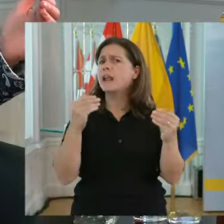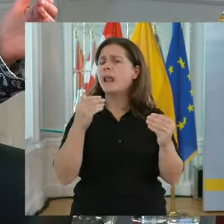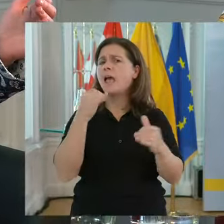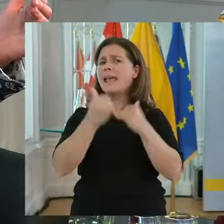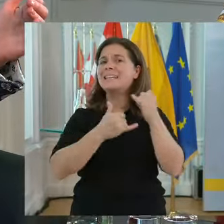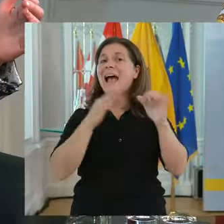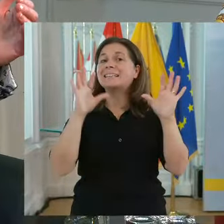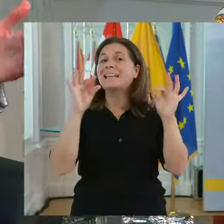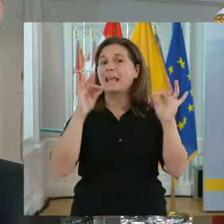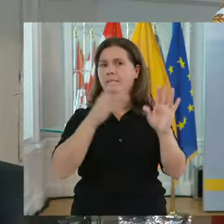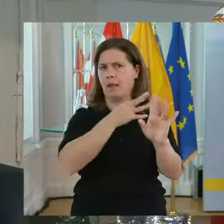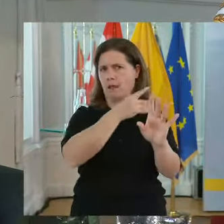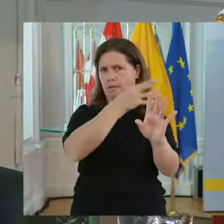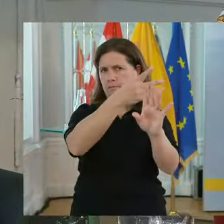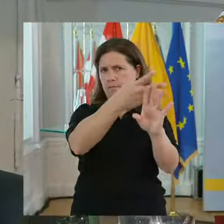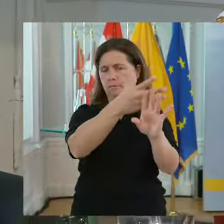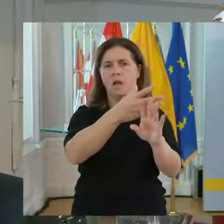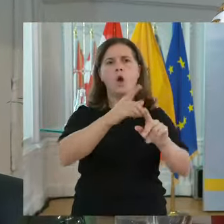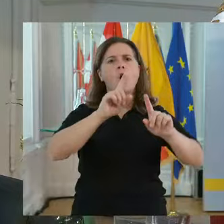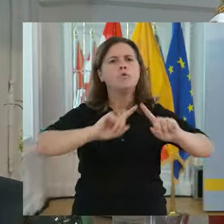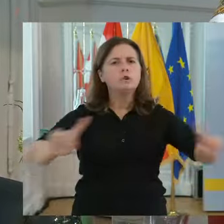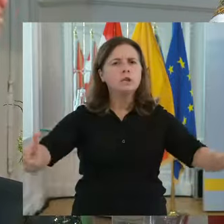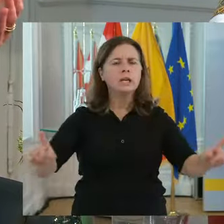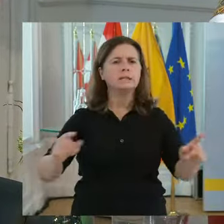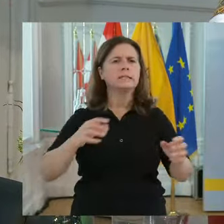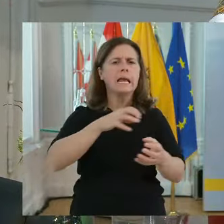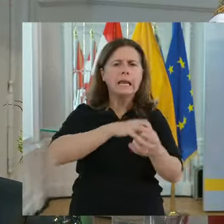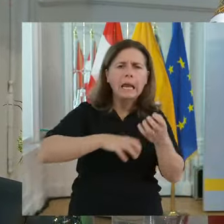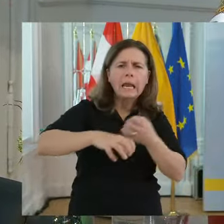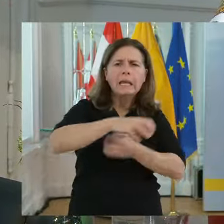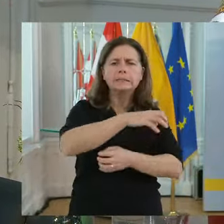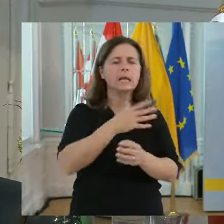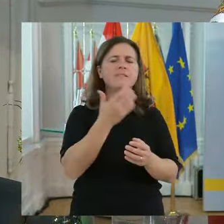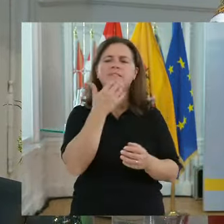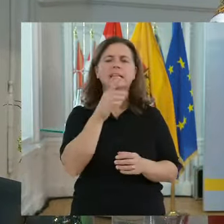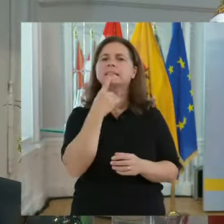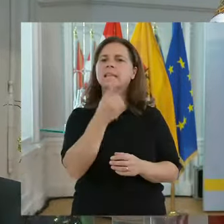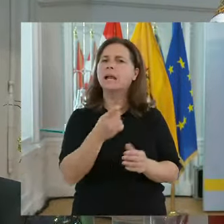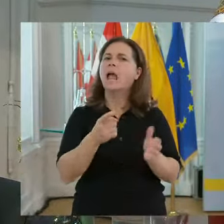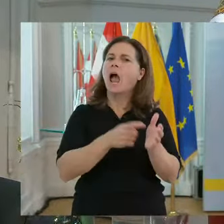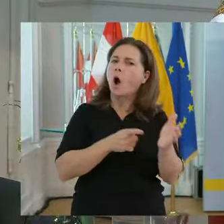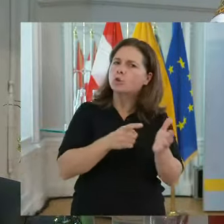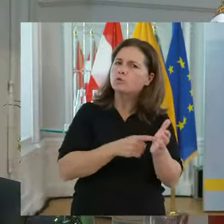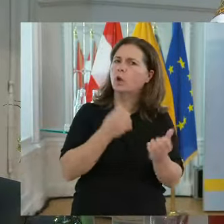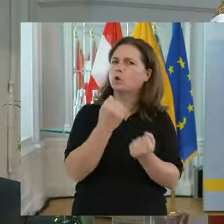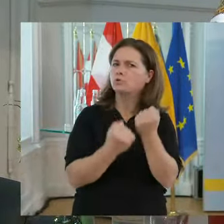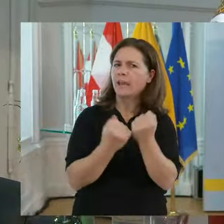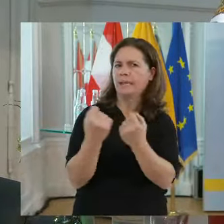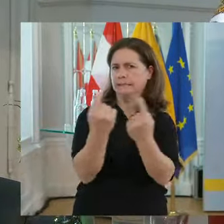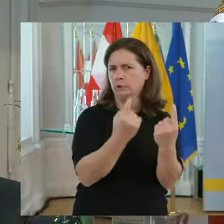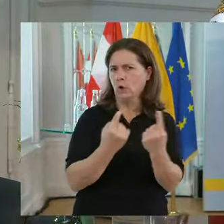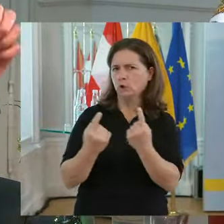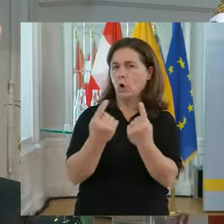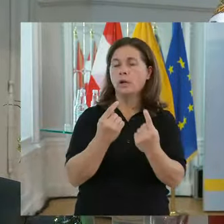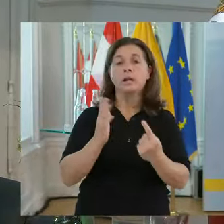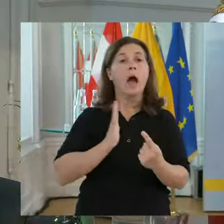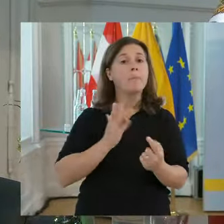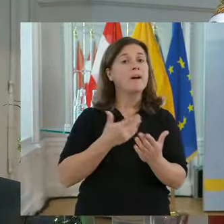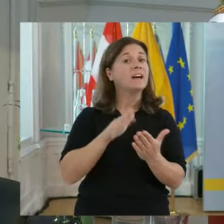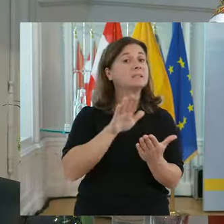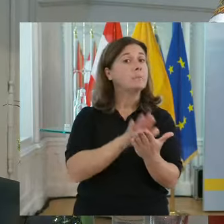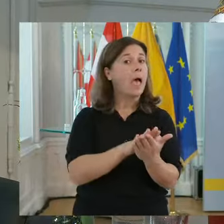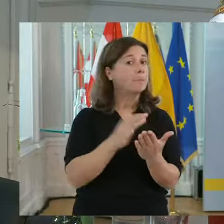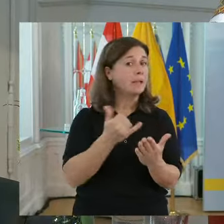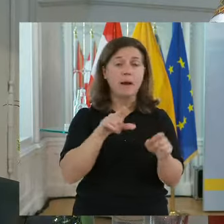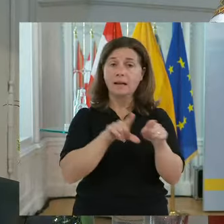Jahrzehnte ja schon begleitet. Es gab verschiedenste Krisen, möchte ich jetzt nicht sagen, Herausforderungen, schwierige Situationen. Aber was bleibt, ist das